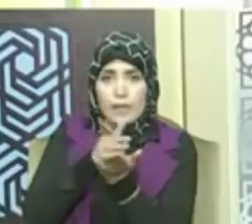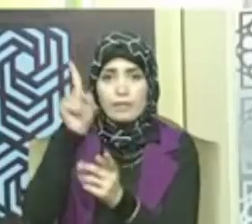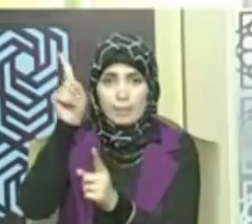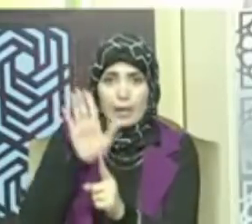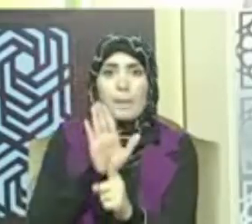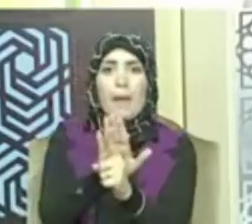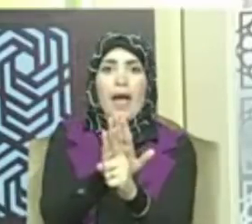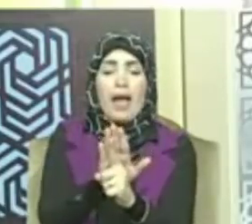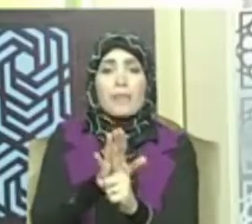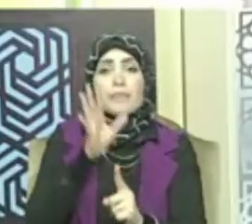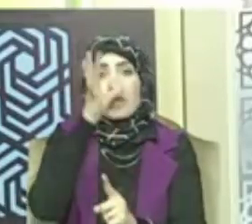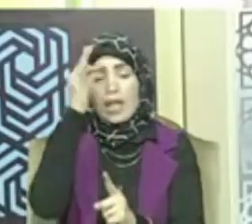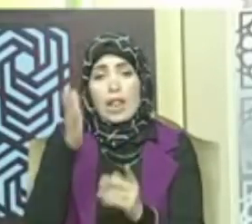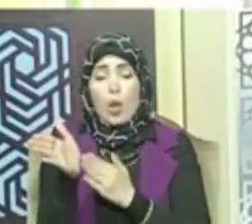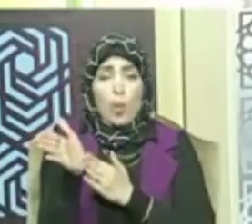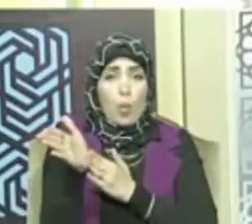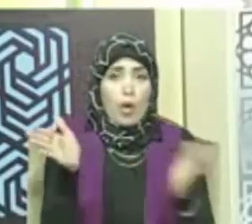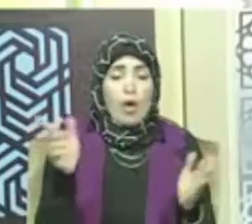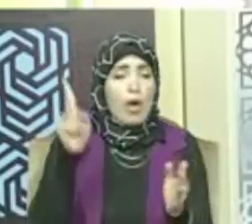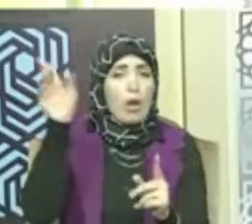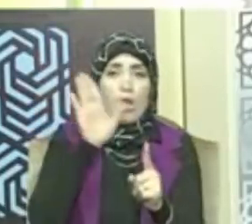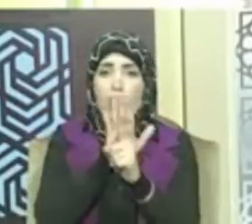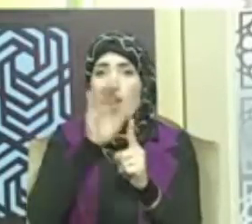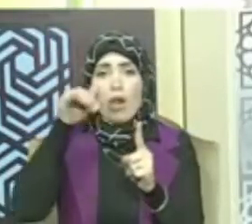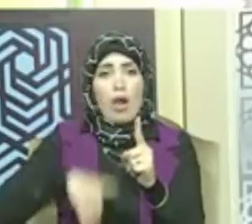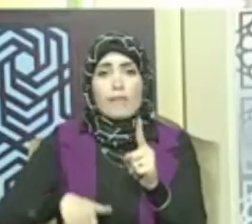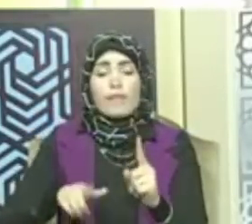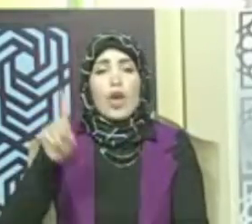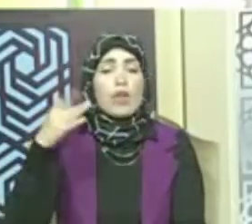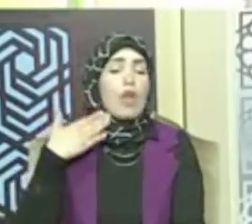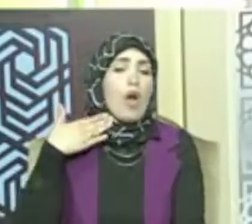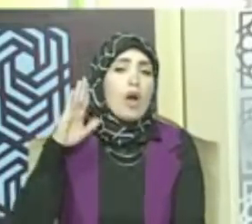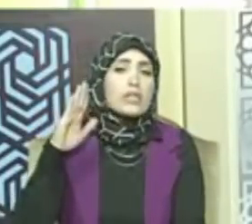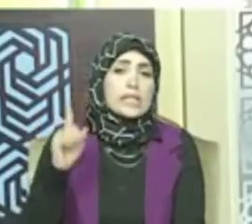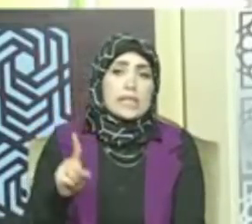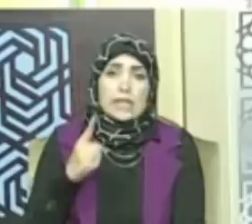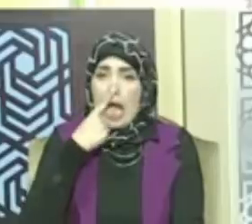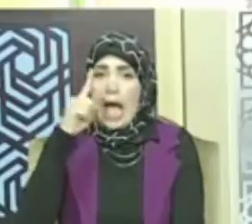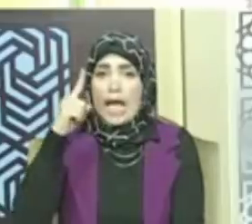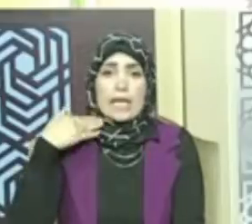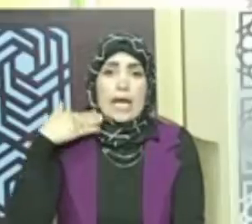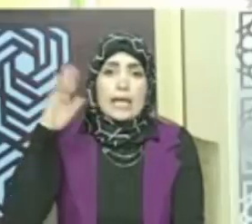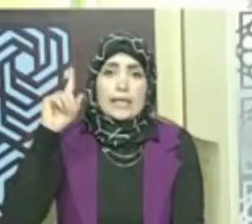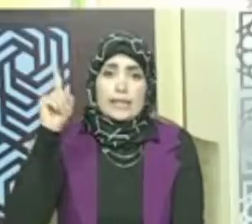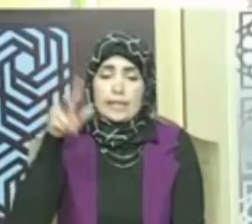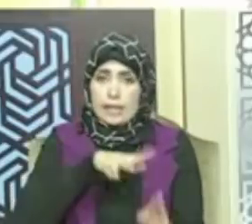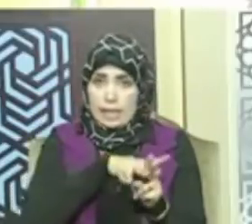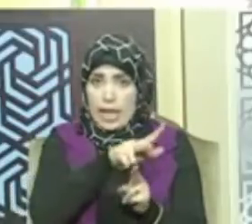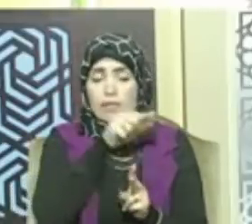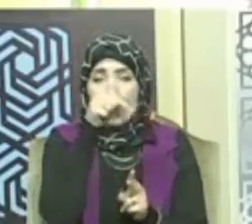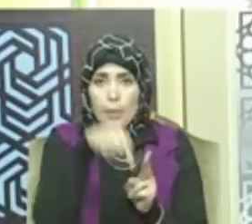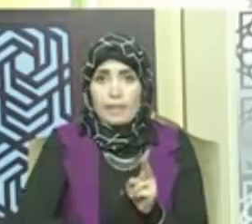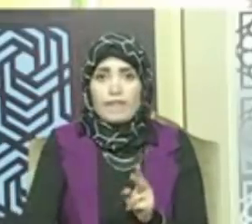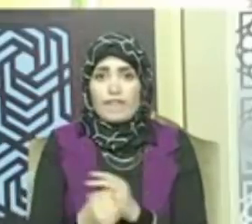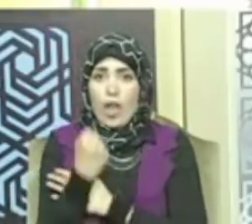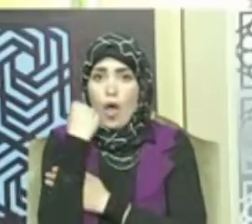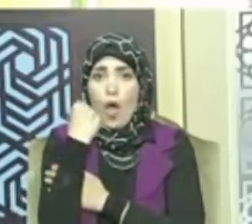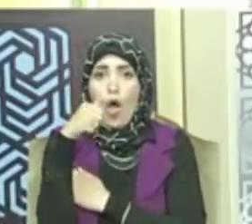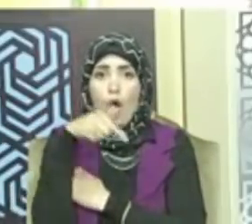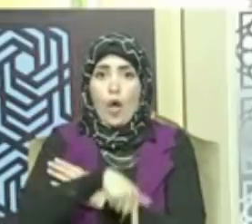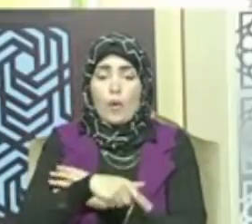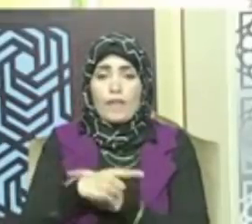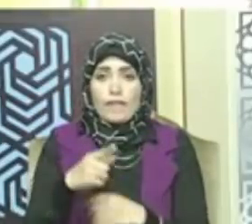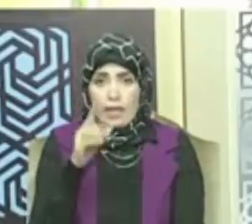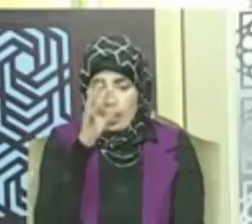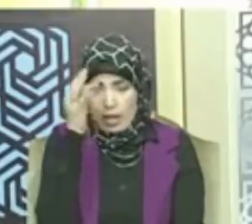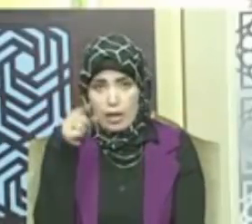مضل، أليس الله بعزيز الانتقام. فليت الذي بيني وبينك عامر،